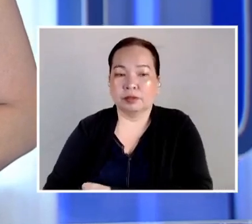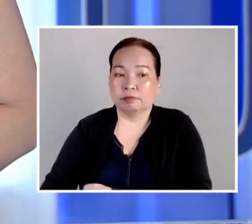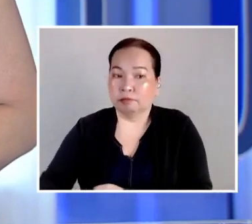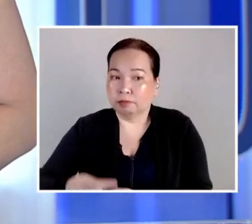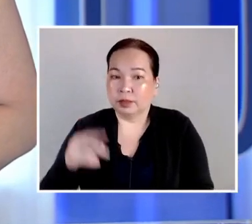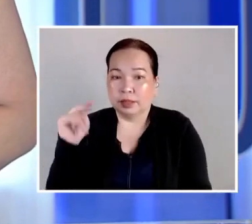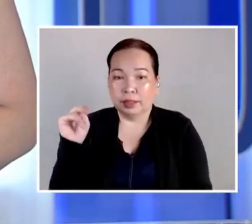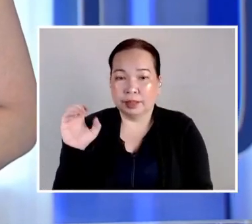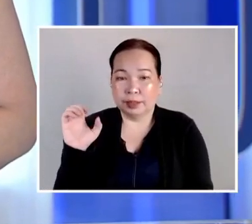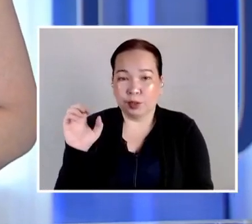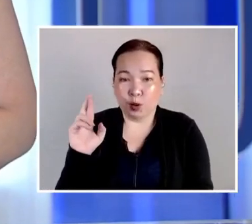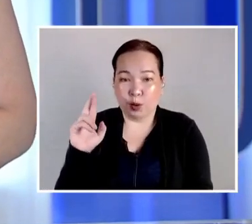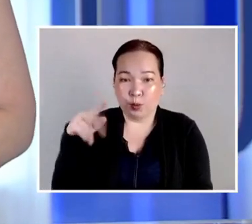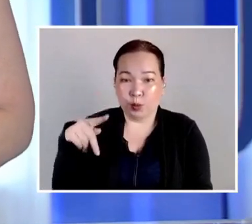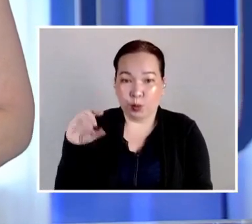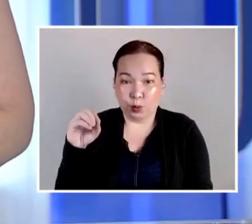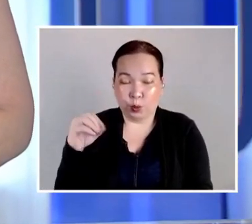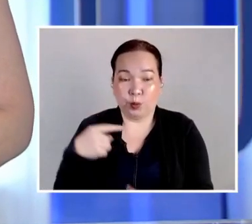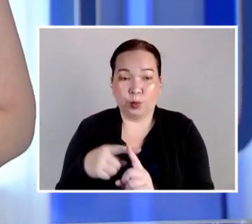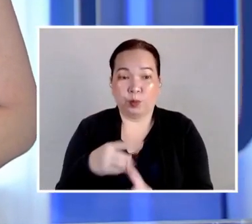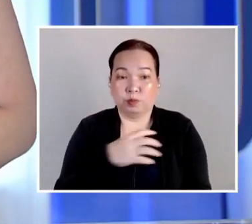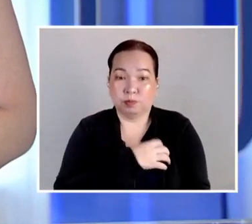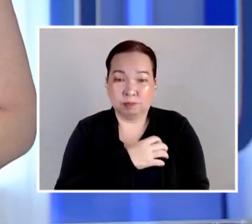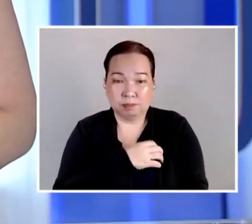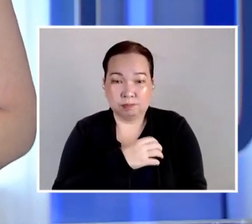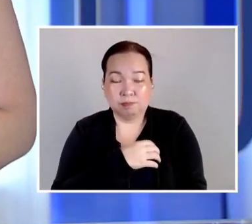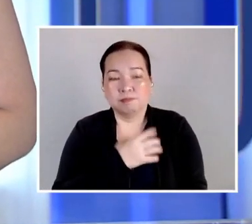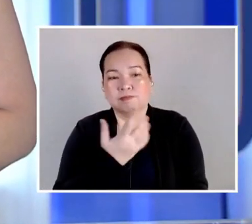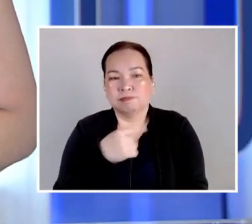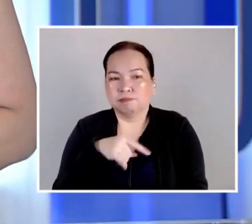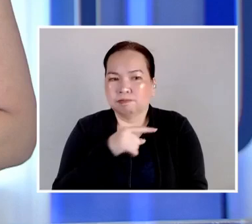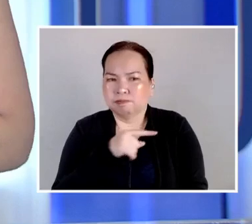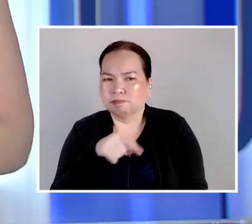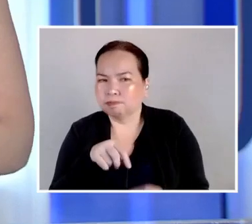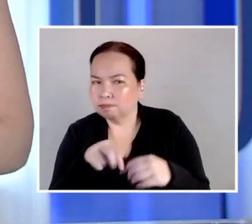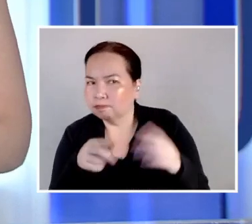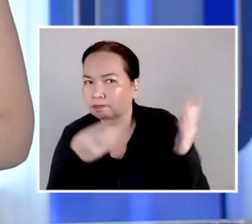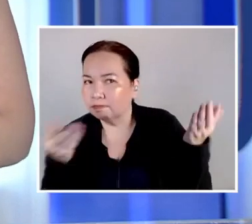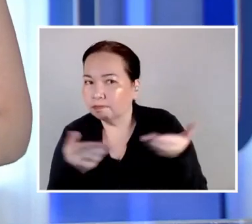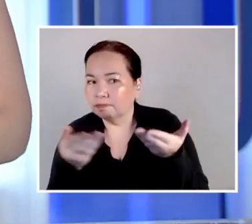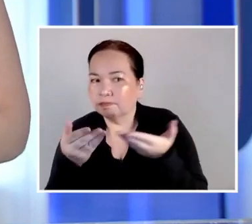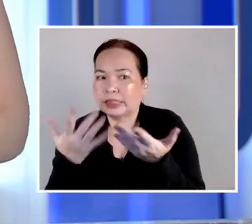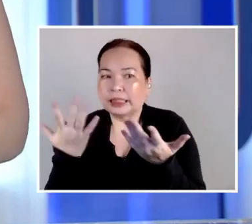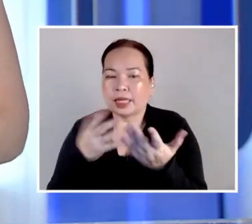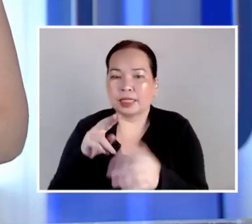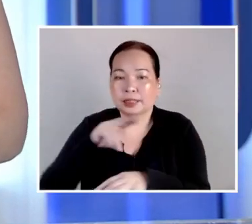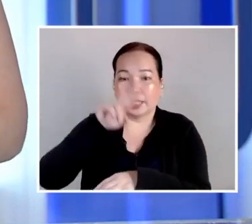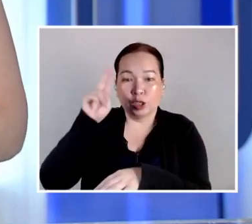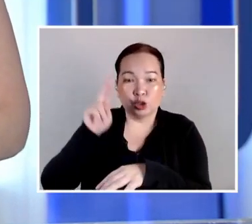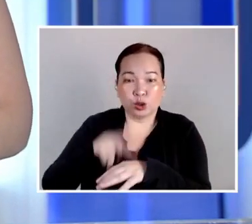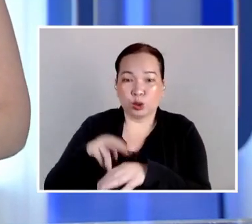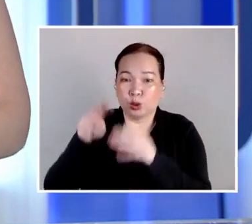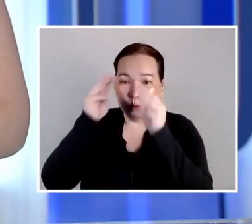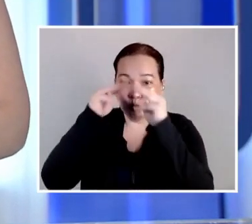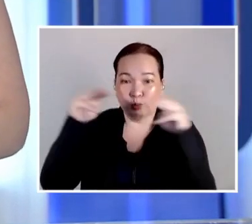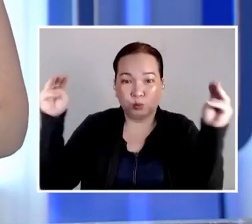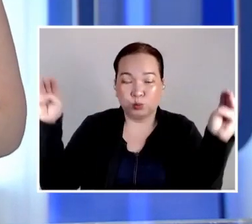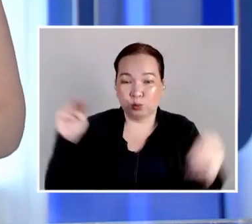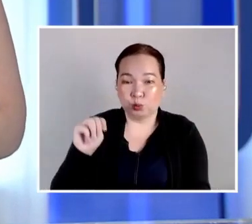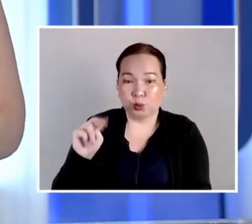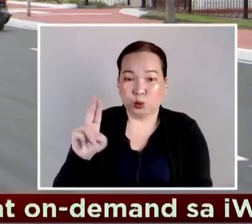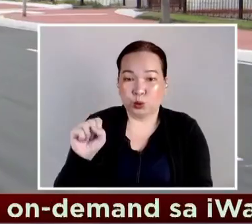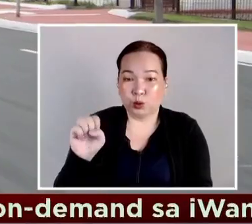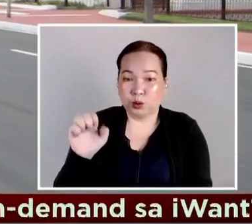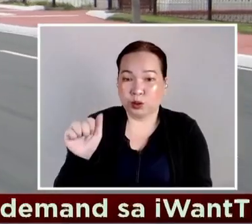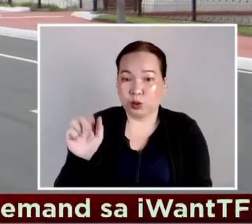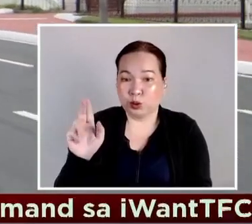NCRPO at Manila Police District o MPD sa paligid ng National Museum sa Maynila kanina. Ito'y bilang